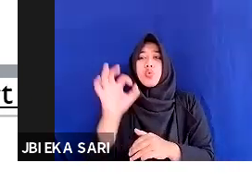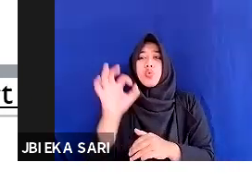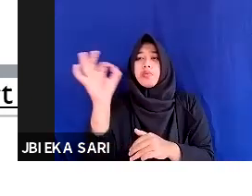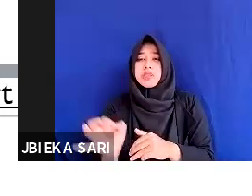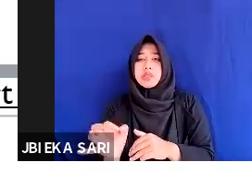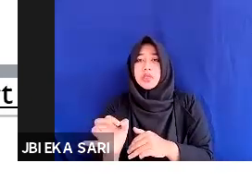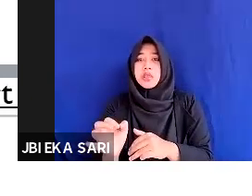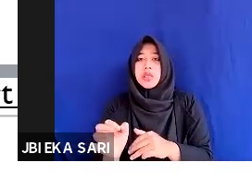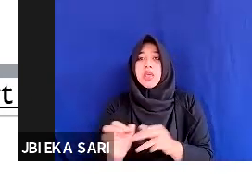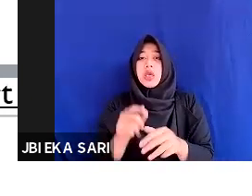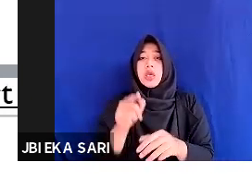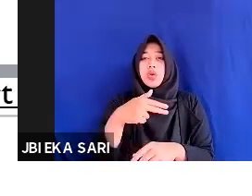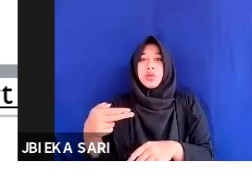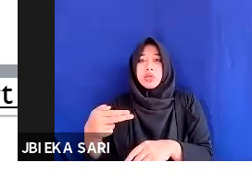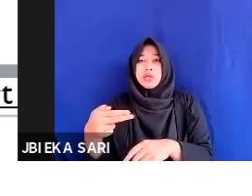Indonesia